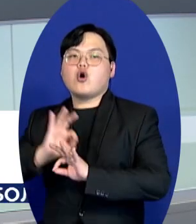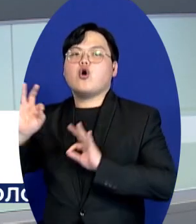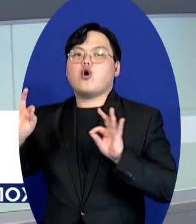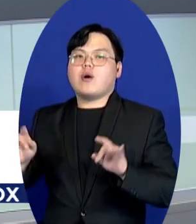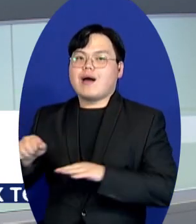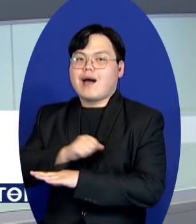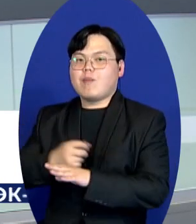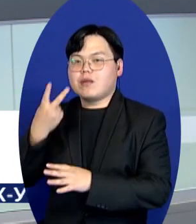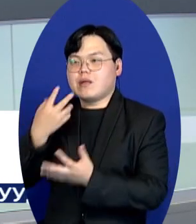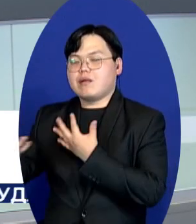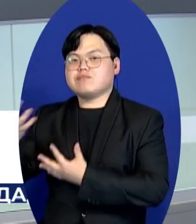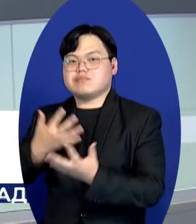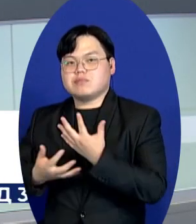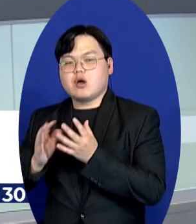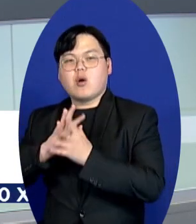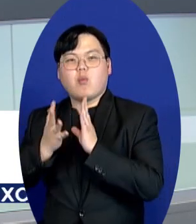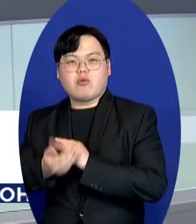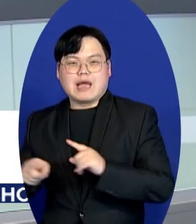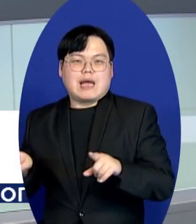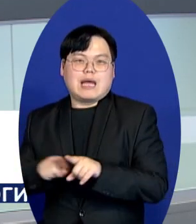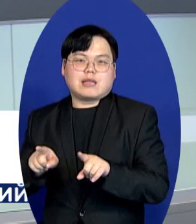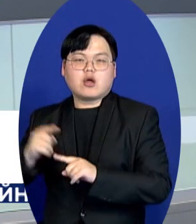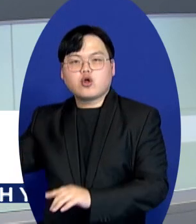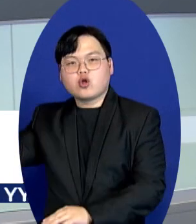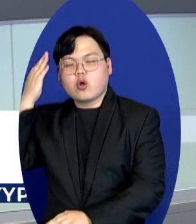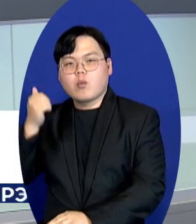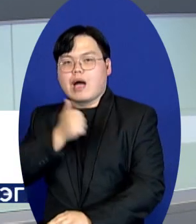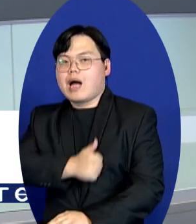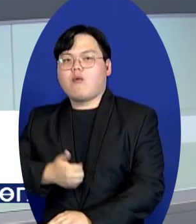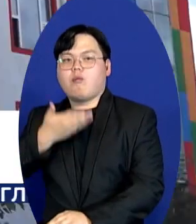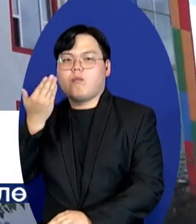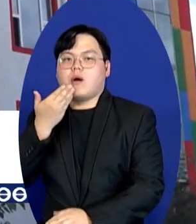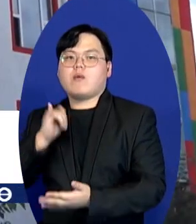ирж суралцдаг юм байна. За гэтэл бас л дотоор байр хүрэлцээгүй байна.